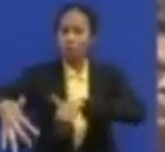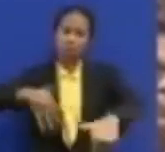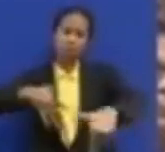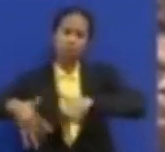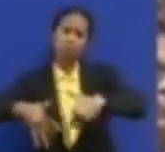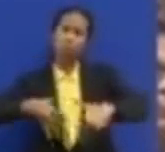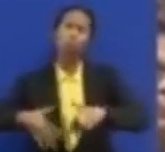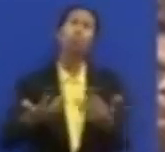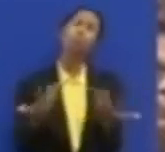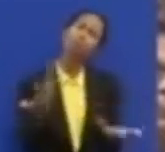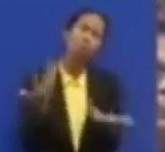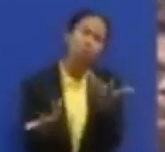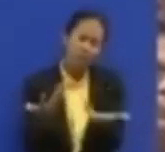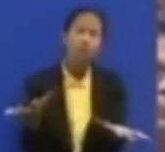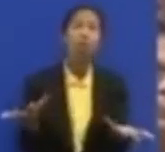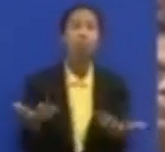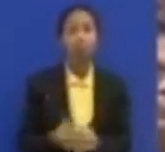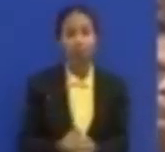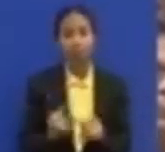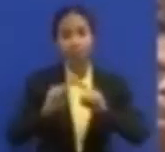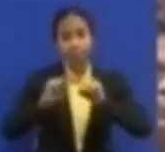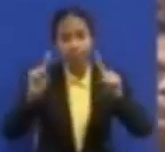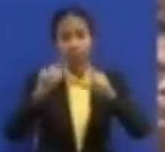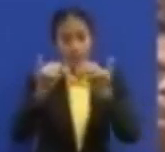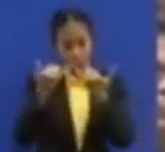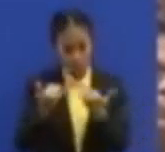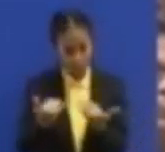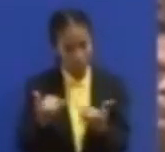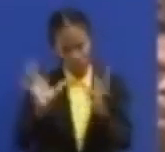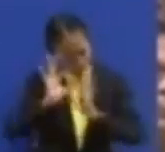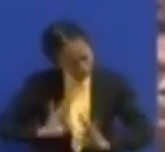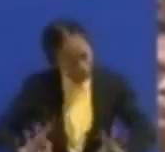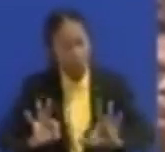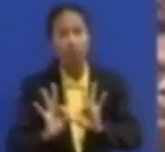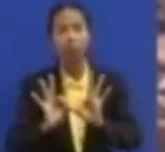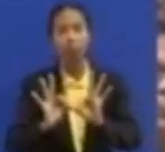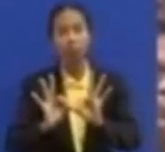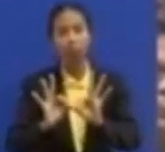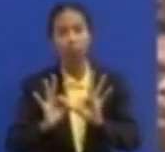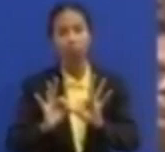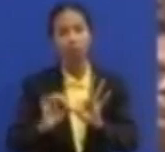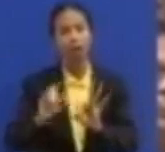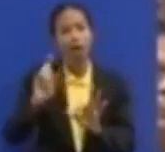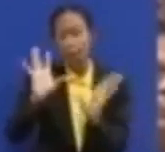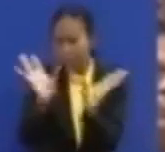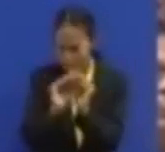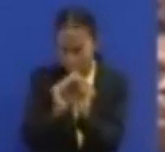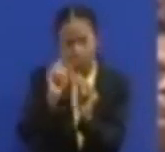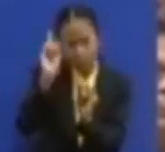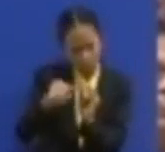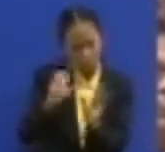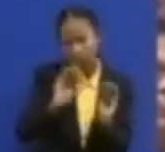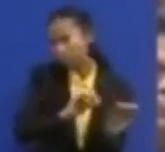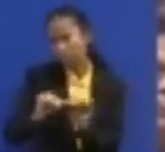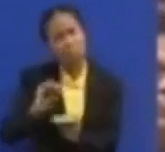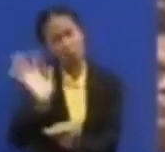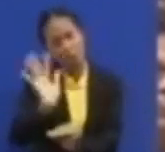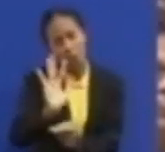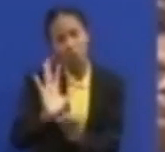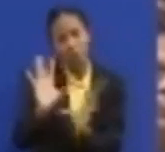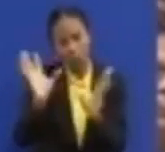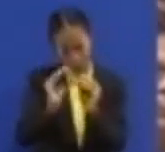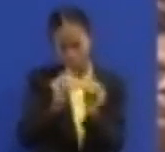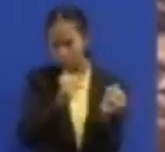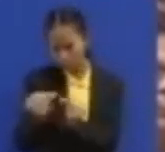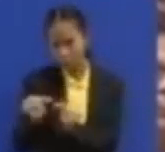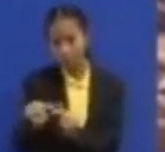ครับแต่วันนี้ครับหัวเด็ดตีนขาดท่านประธานที่เคารพครับไม่สามารถเลื่อนระเบียบวาระได้คนที่จะเลื่อน